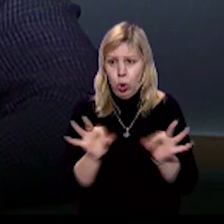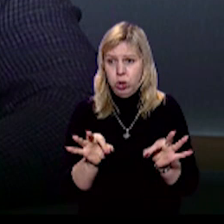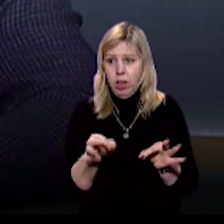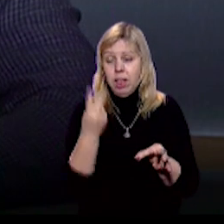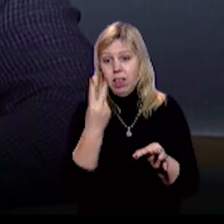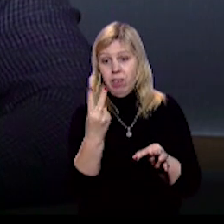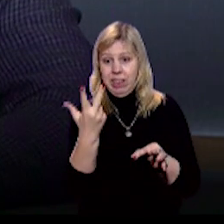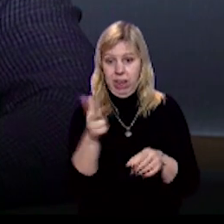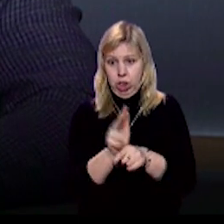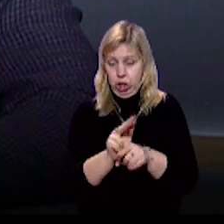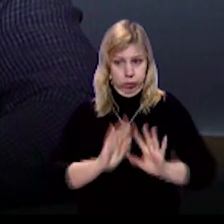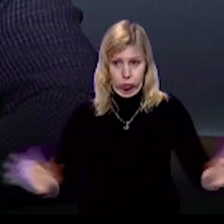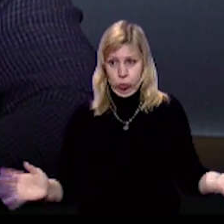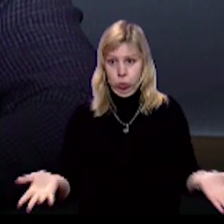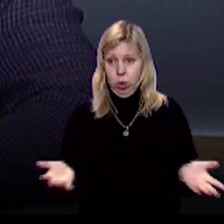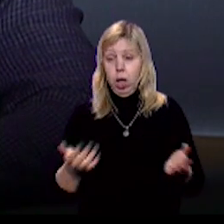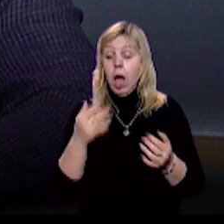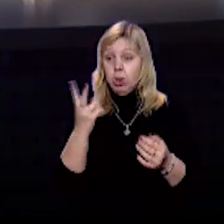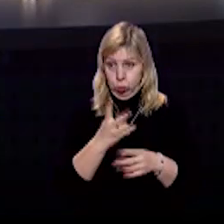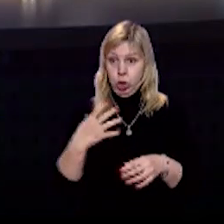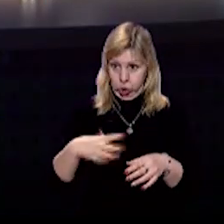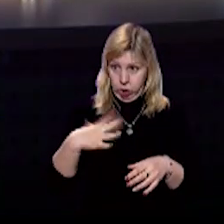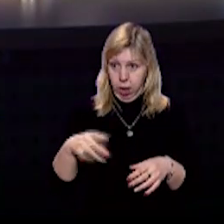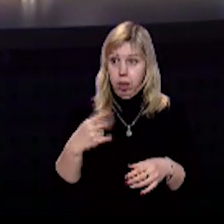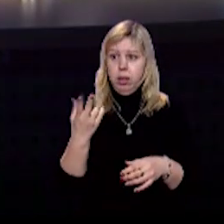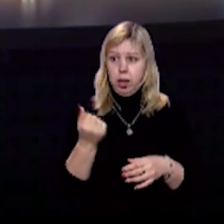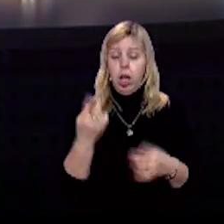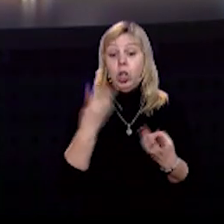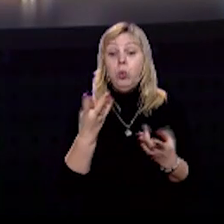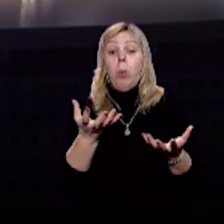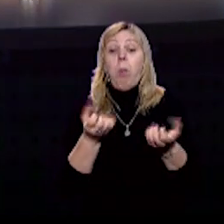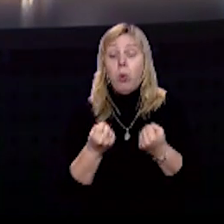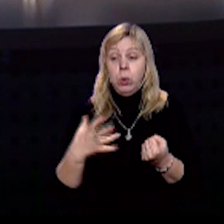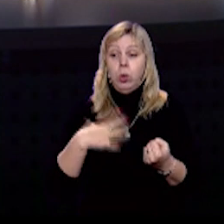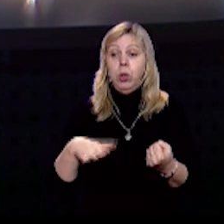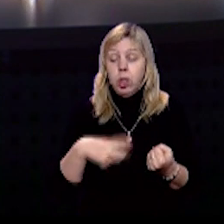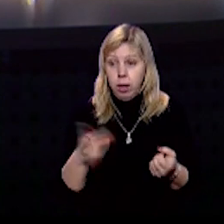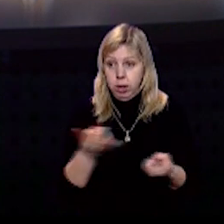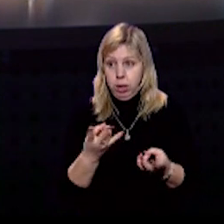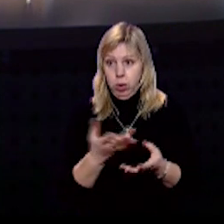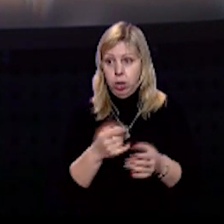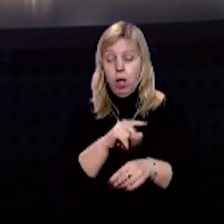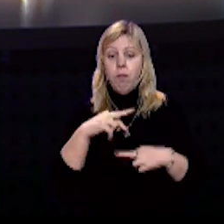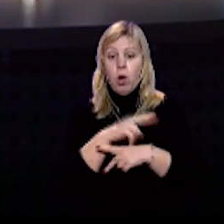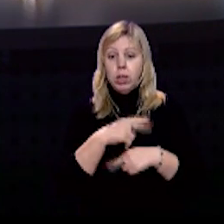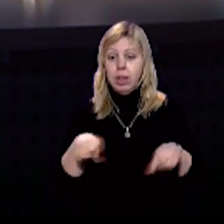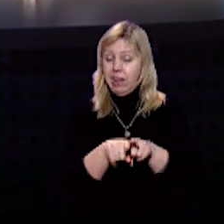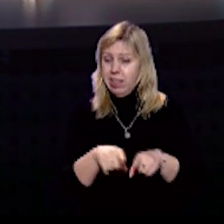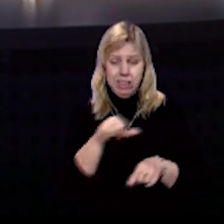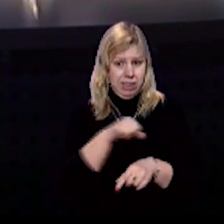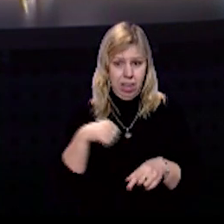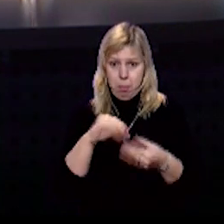на 2-3 тижні може. Однак їх треба ще дочекатися, щоб їх ще треба отримати, дочекатися, дати. Пункти, да, в Угорщині така